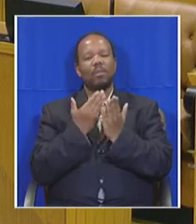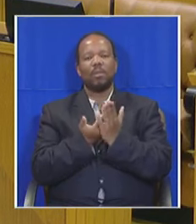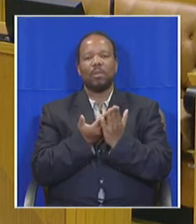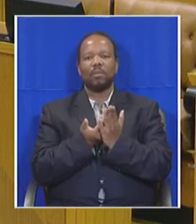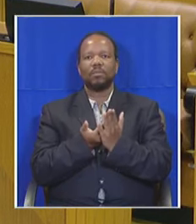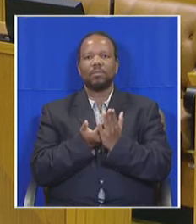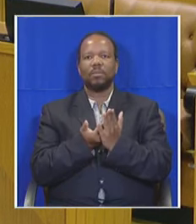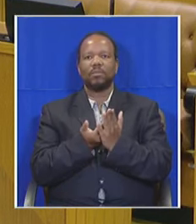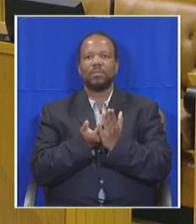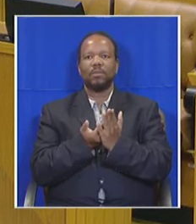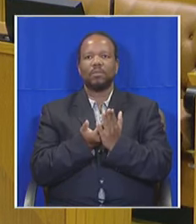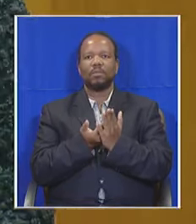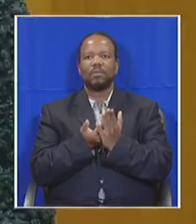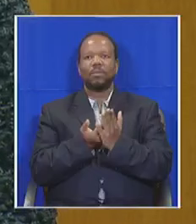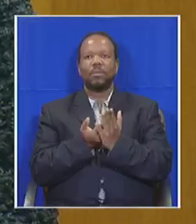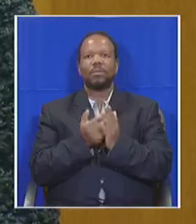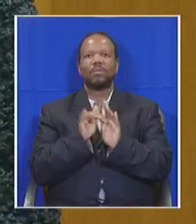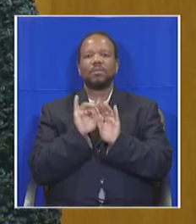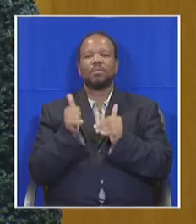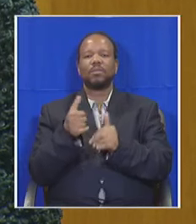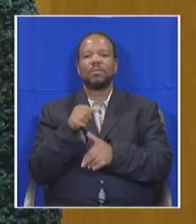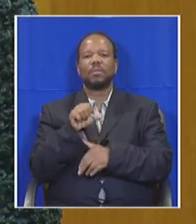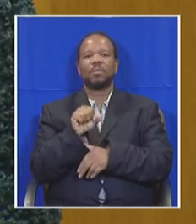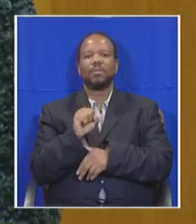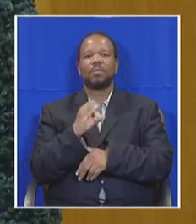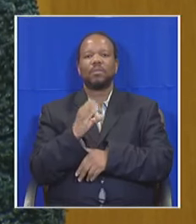Skooman, bekroonde vertaler, historicus en